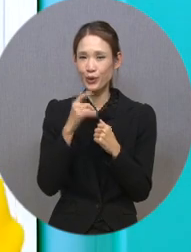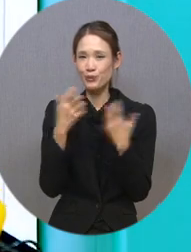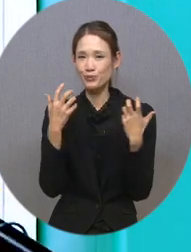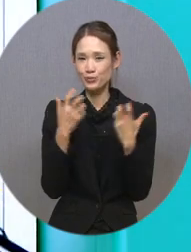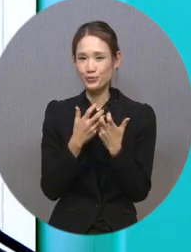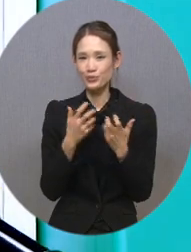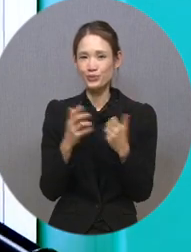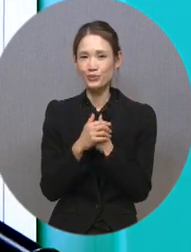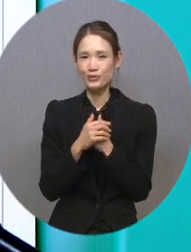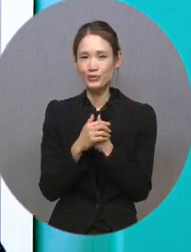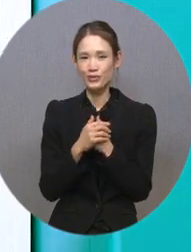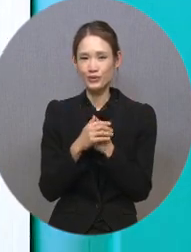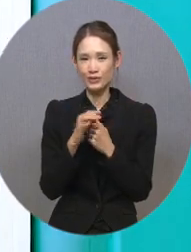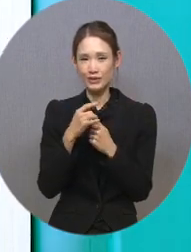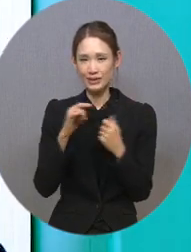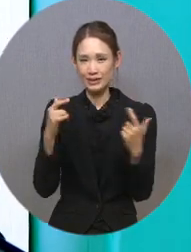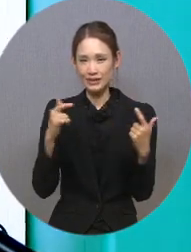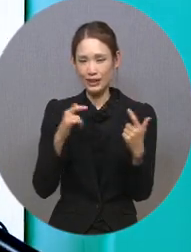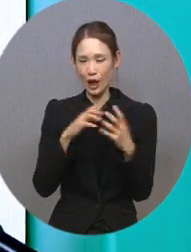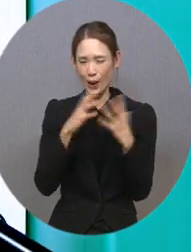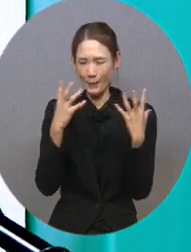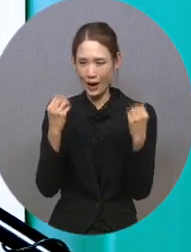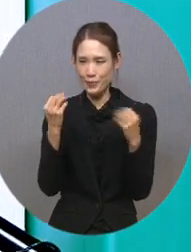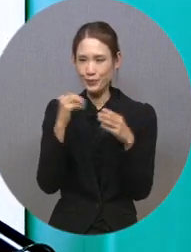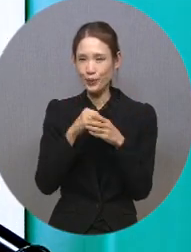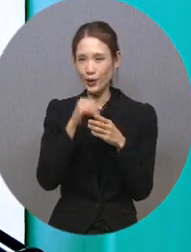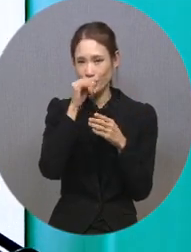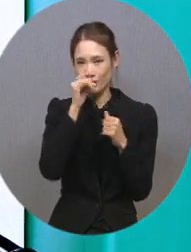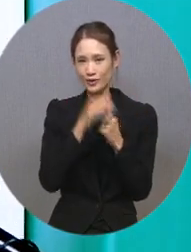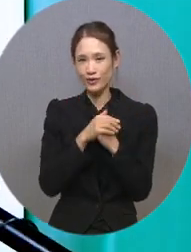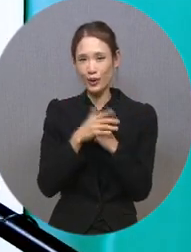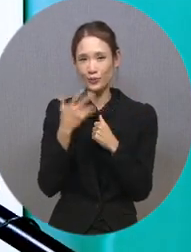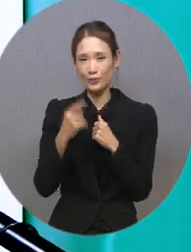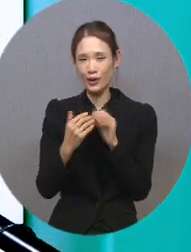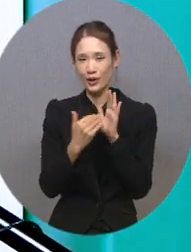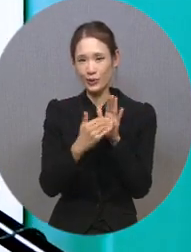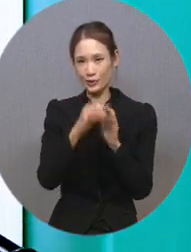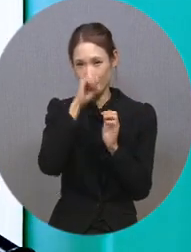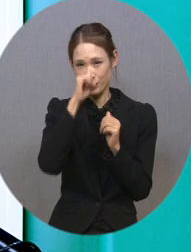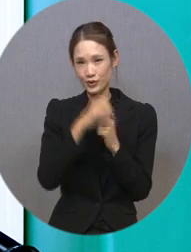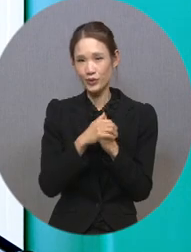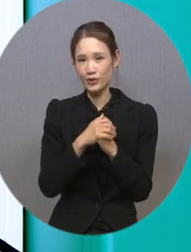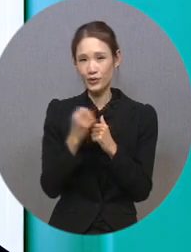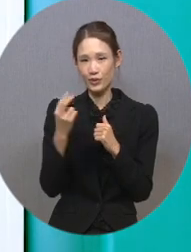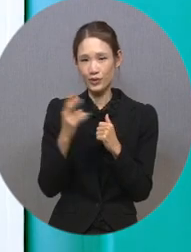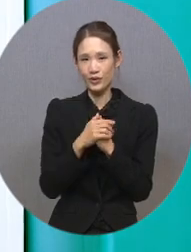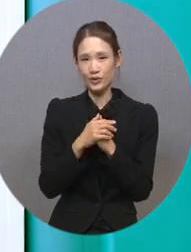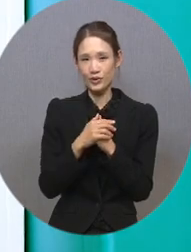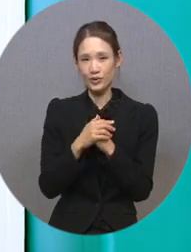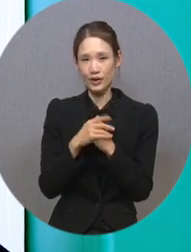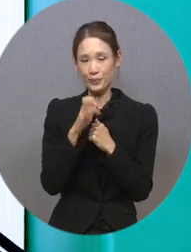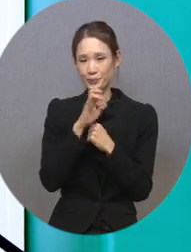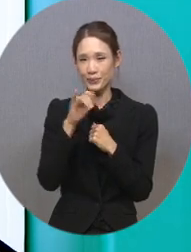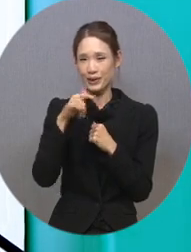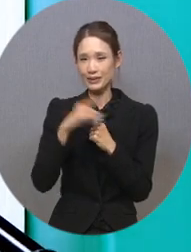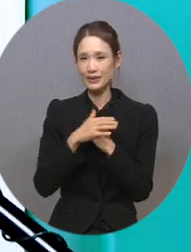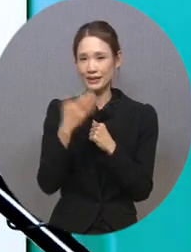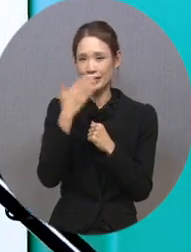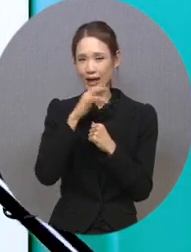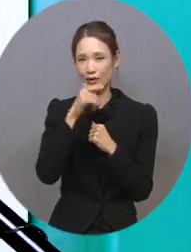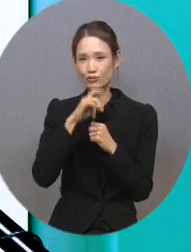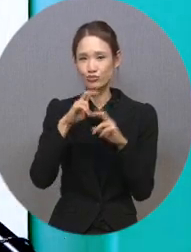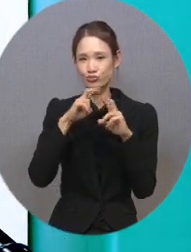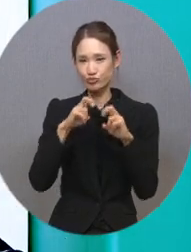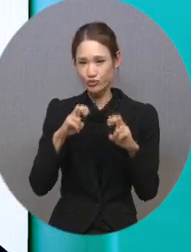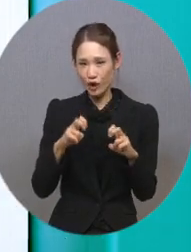풍부하고 식이섬유가 다양함이 돼 있어서 변비 예방에도 효과가 아주 좋습니다. 그리고 피신이라는 단백질 분해